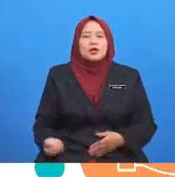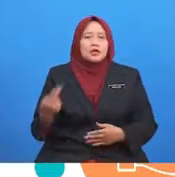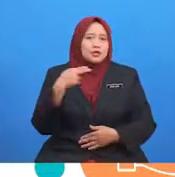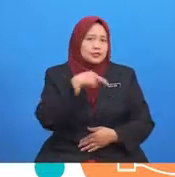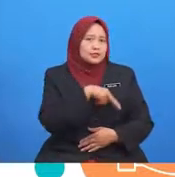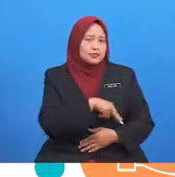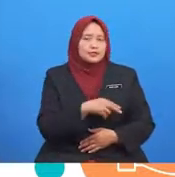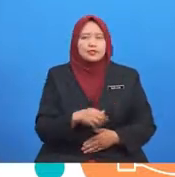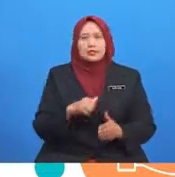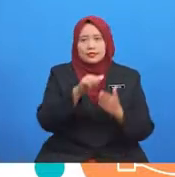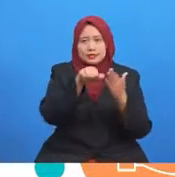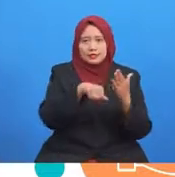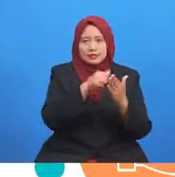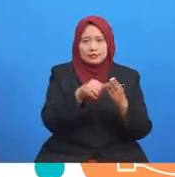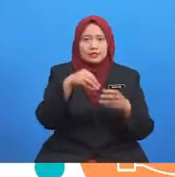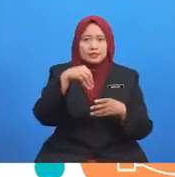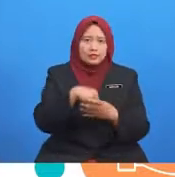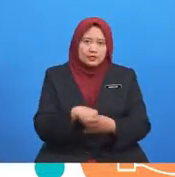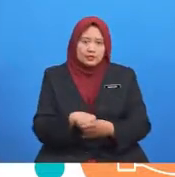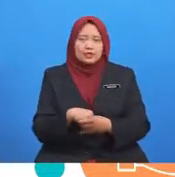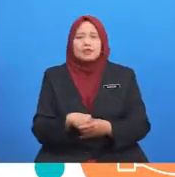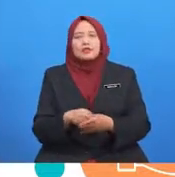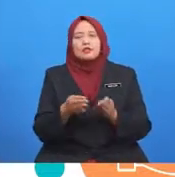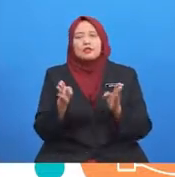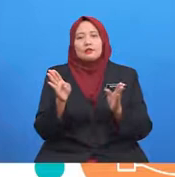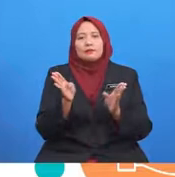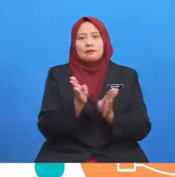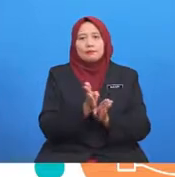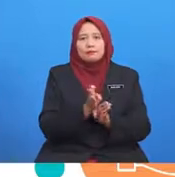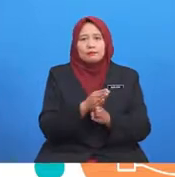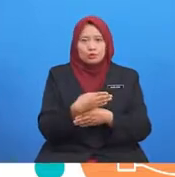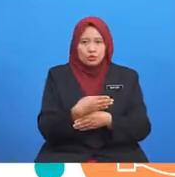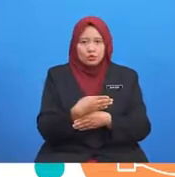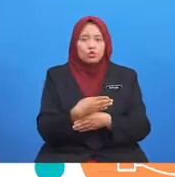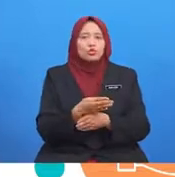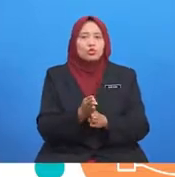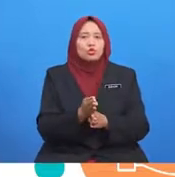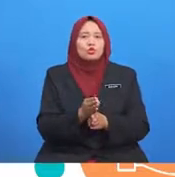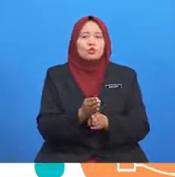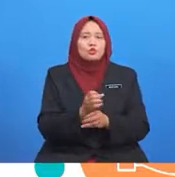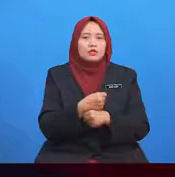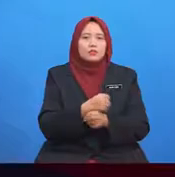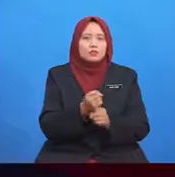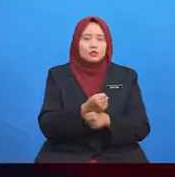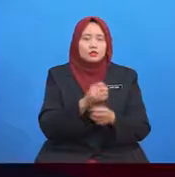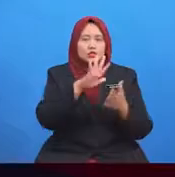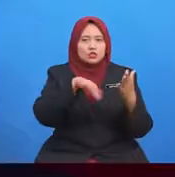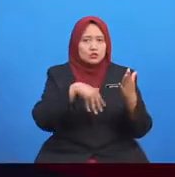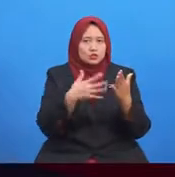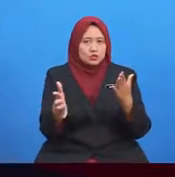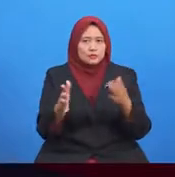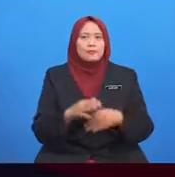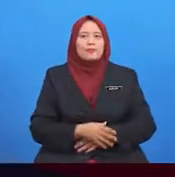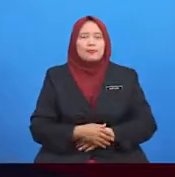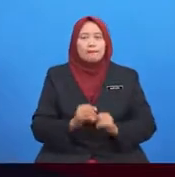Murid-murid hendaklah mempersembahkan hasil analisis dalam bentuk jadual. Bagaimana